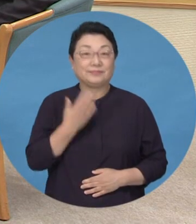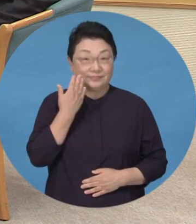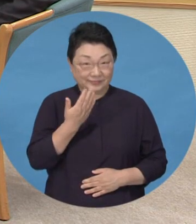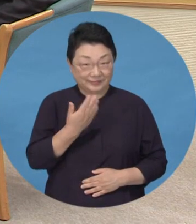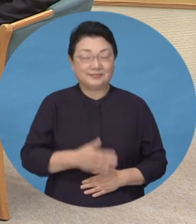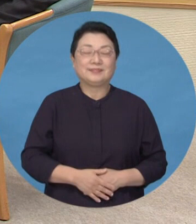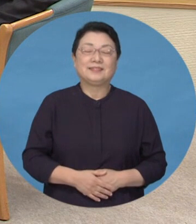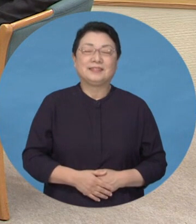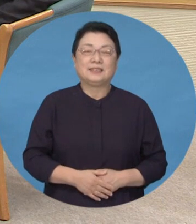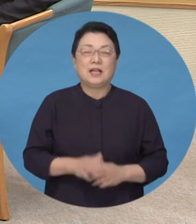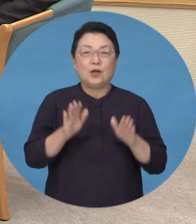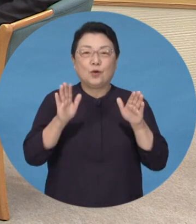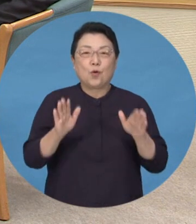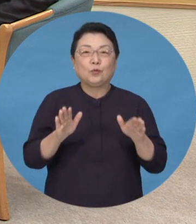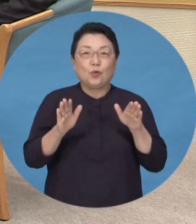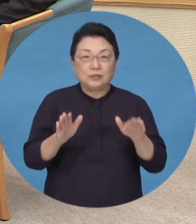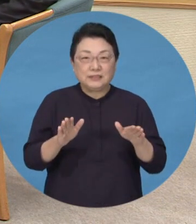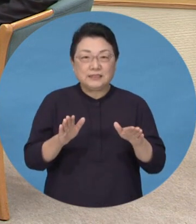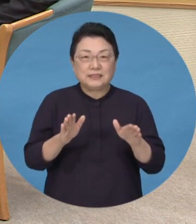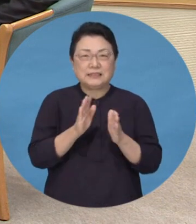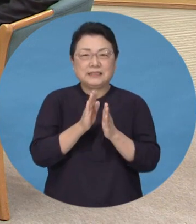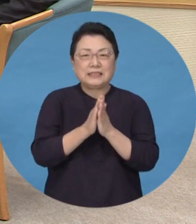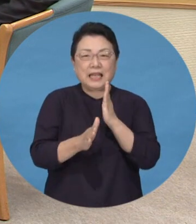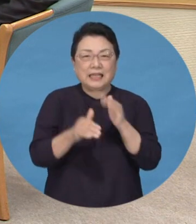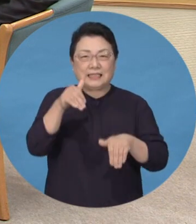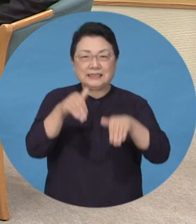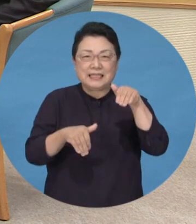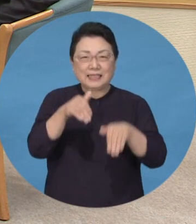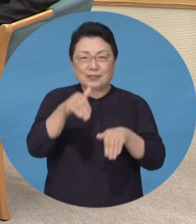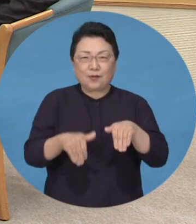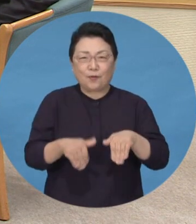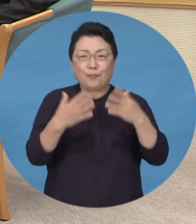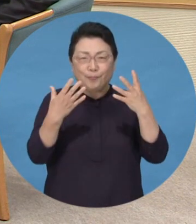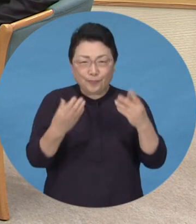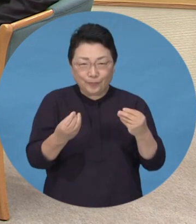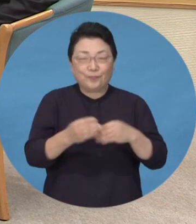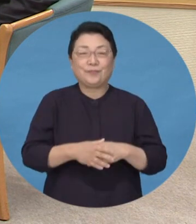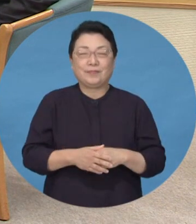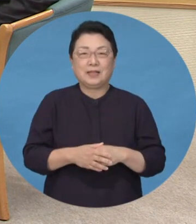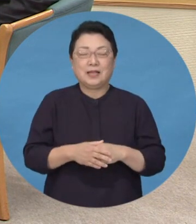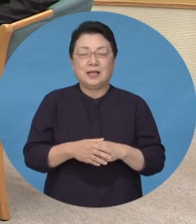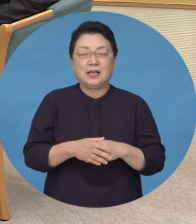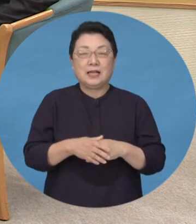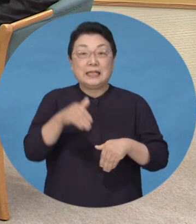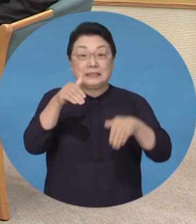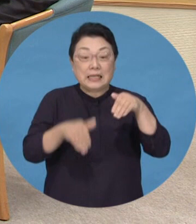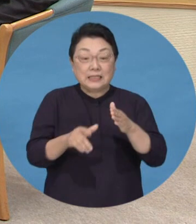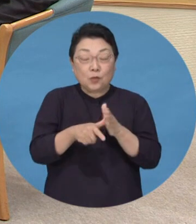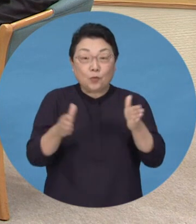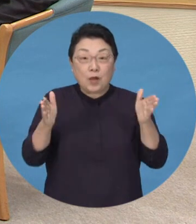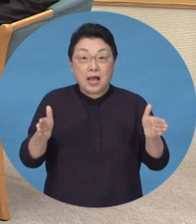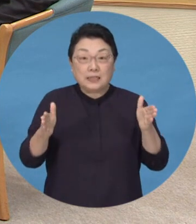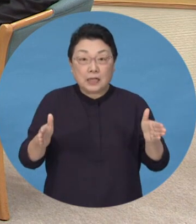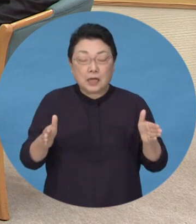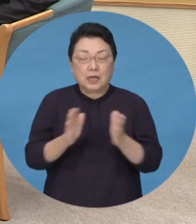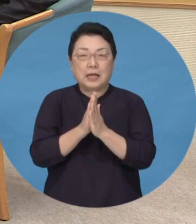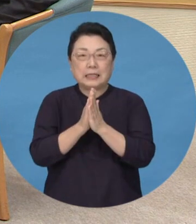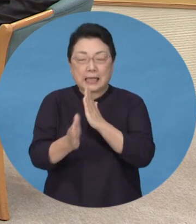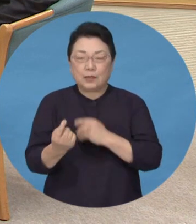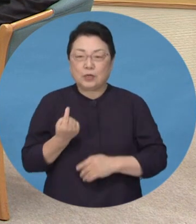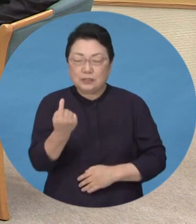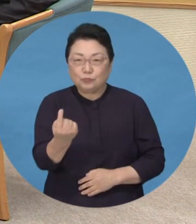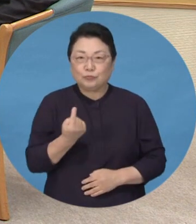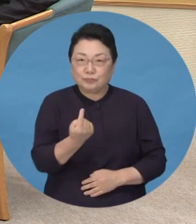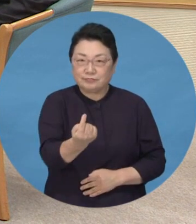長崎知事あの今年早々にその知事選挙が行われたということなんですがあの選挙期間中ですねもう県内を巡る